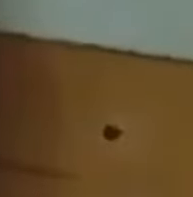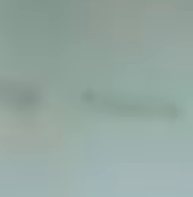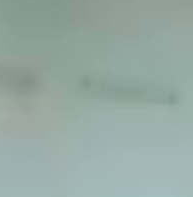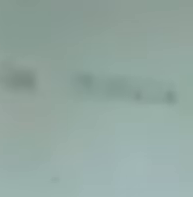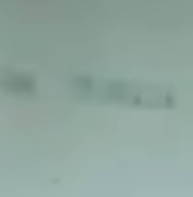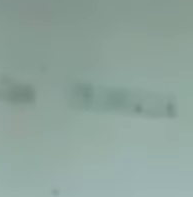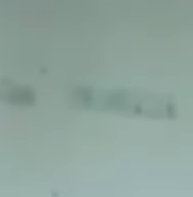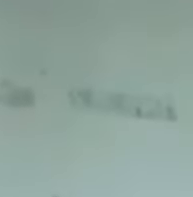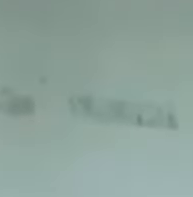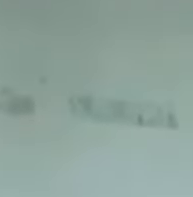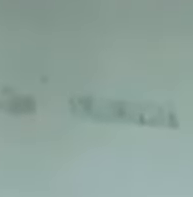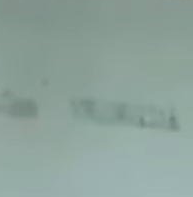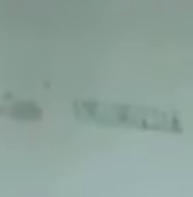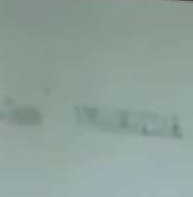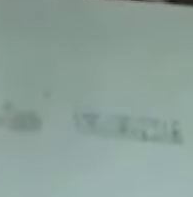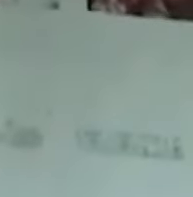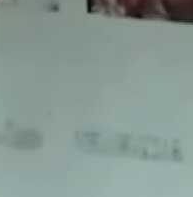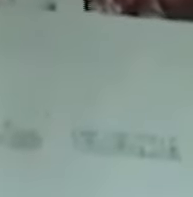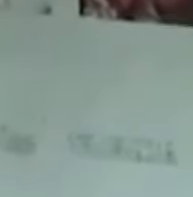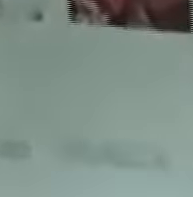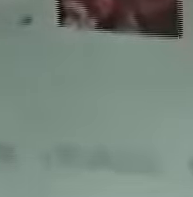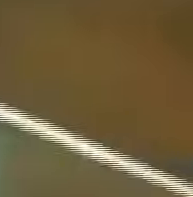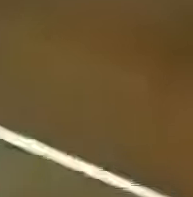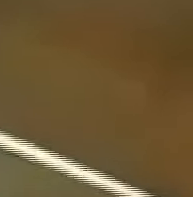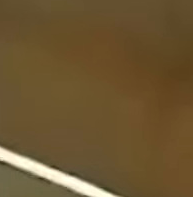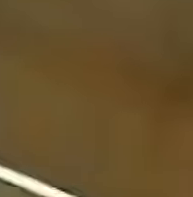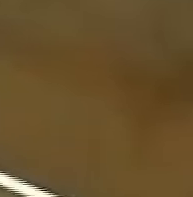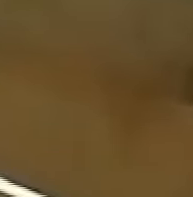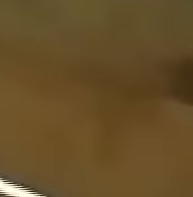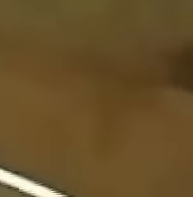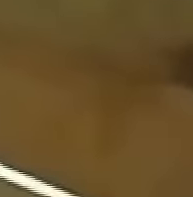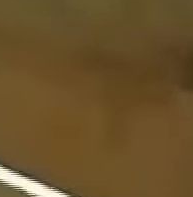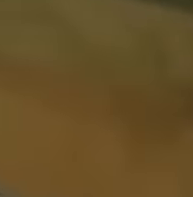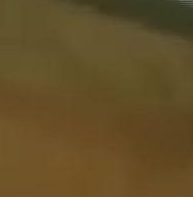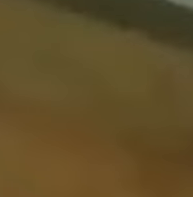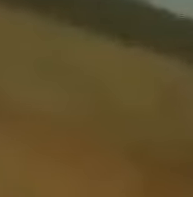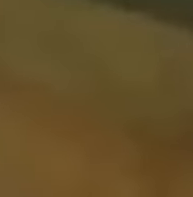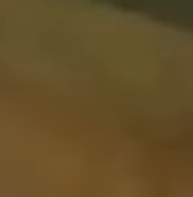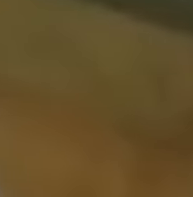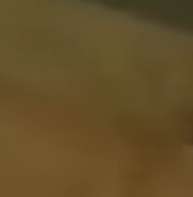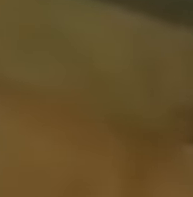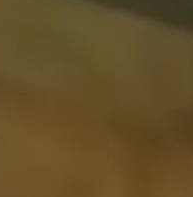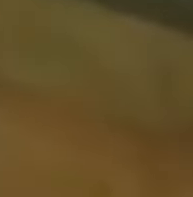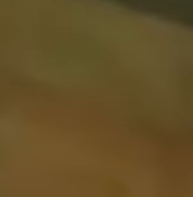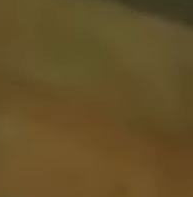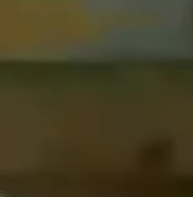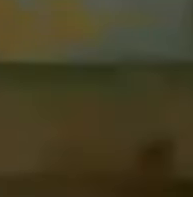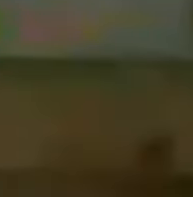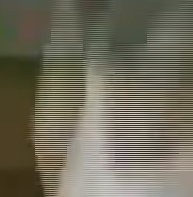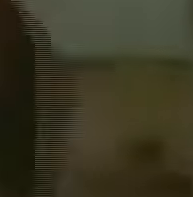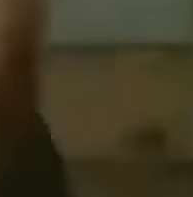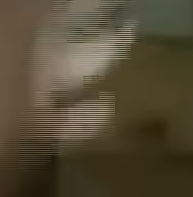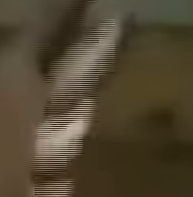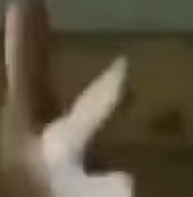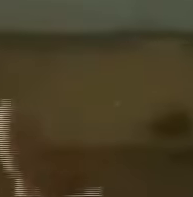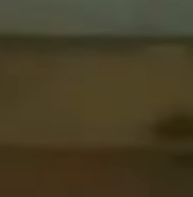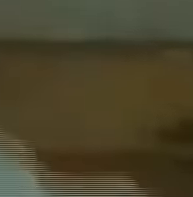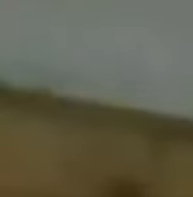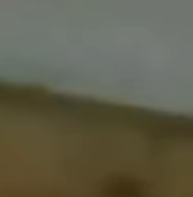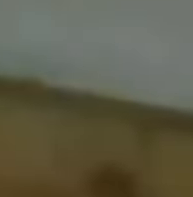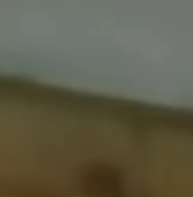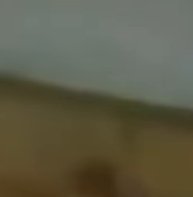kamu bisa merubah masa depan Jawa Barat. Emangnya hilang satu suara saya doang bakal ada